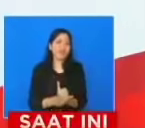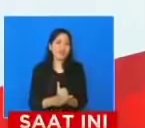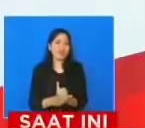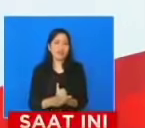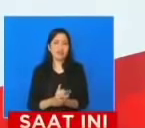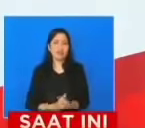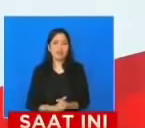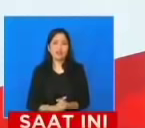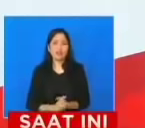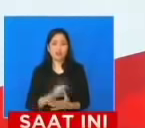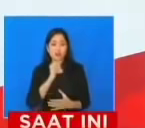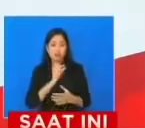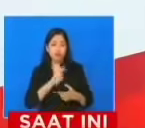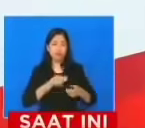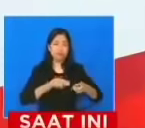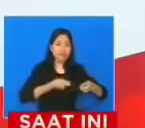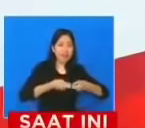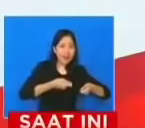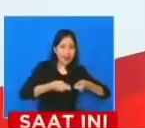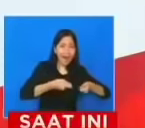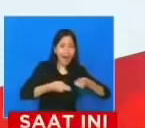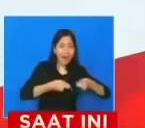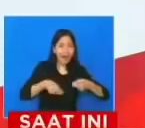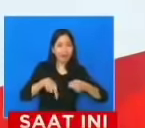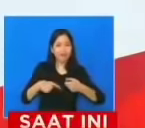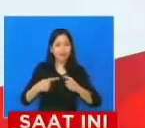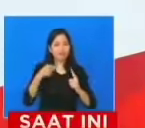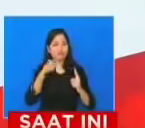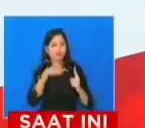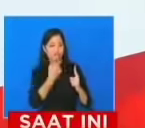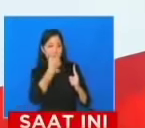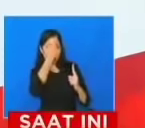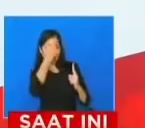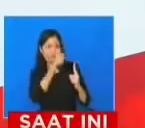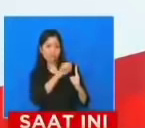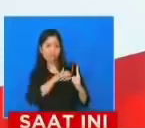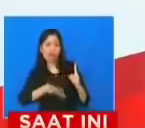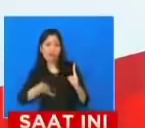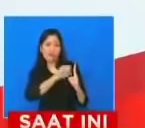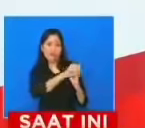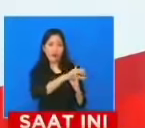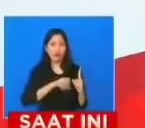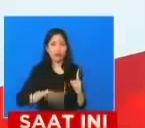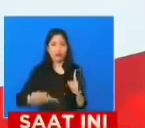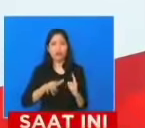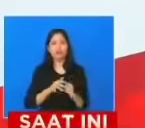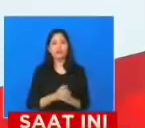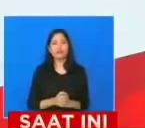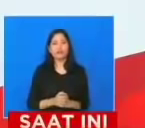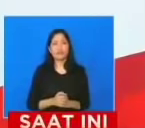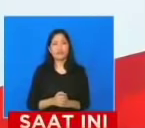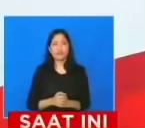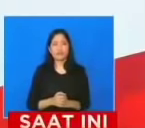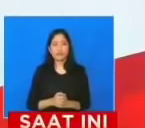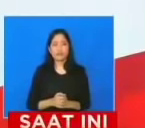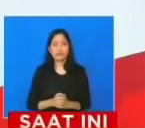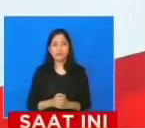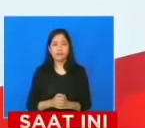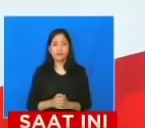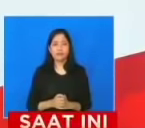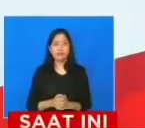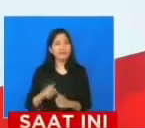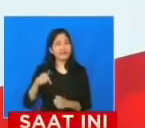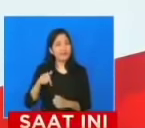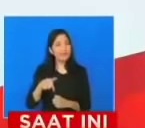pelaksanaan pengendalian penularan COVID-19 ini. Saat ini dirasa